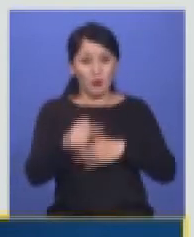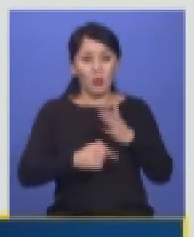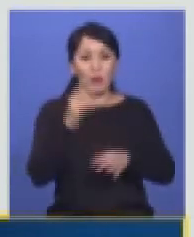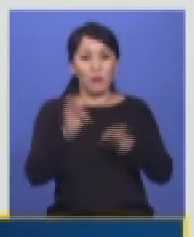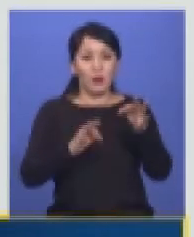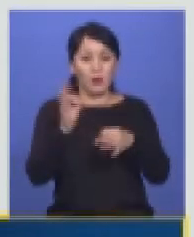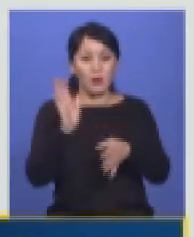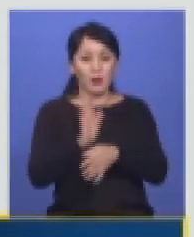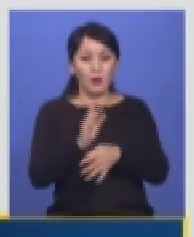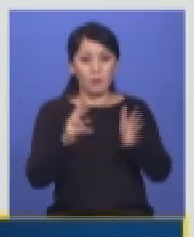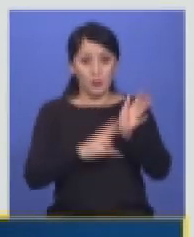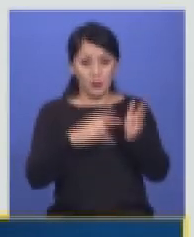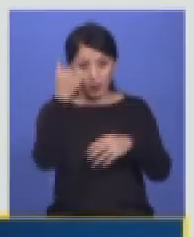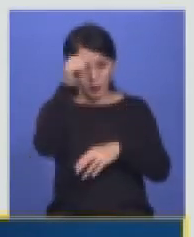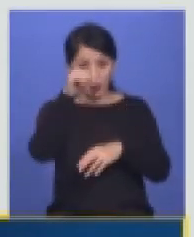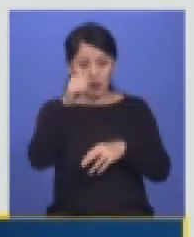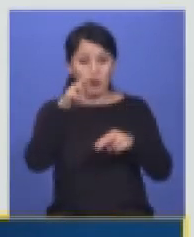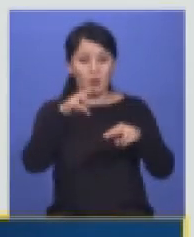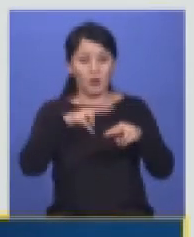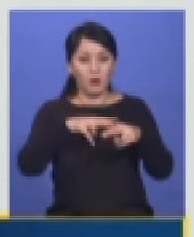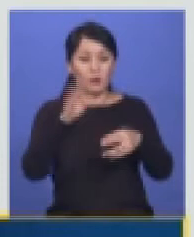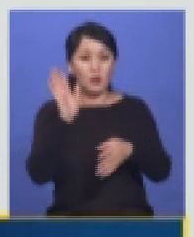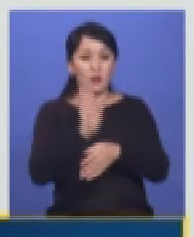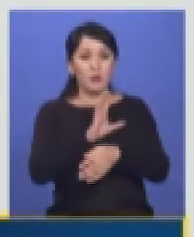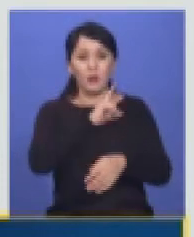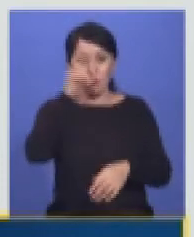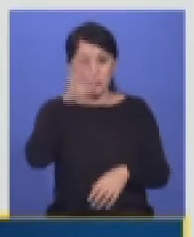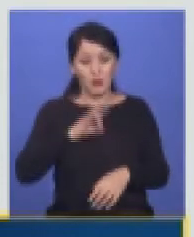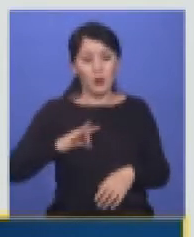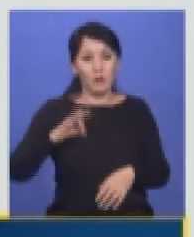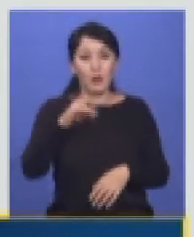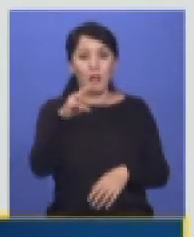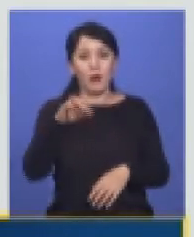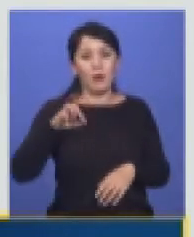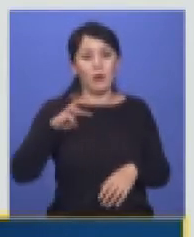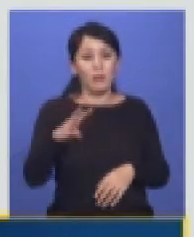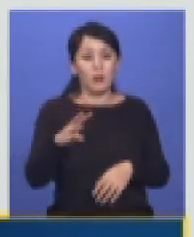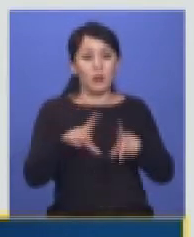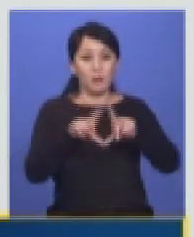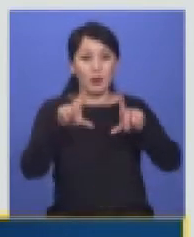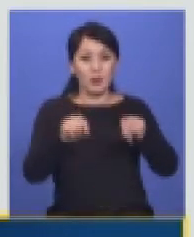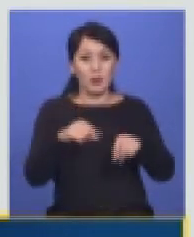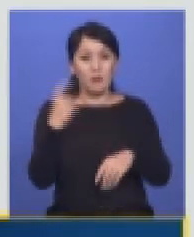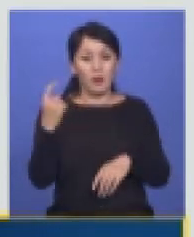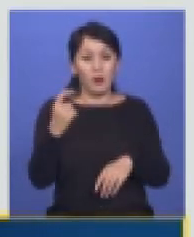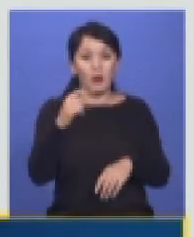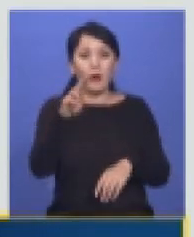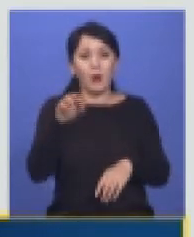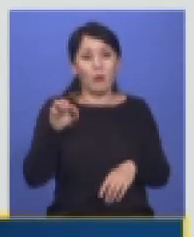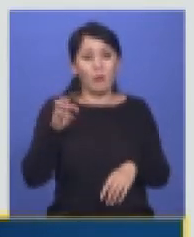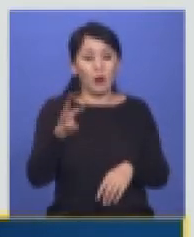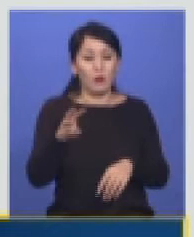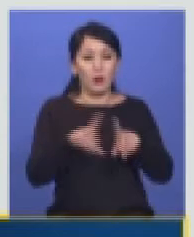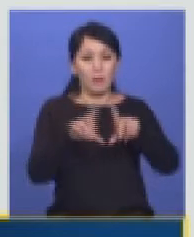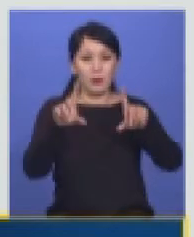сотының үкімімен 7 жылға бас бостандығынан айыру туралы Солтүстік Қазақстан облысы әкімі аппаратының шаруашылық басқармасы коммуналдық